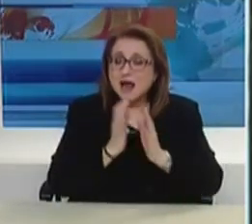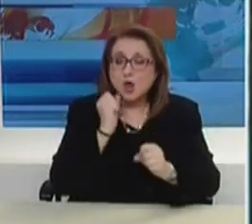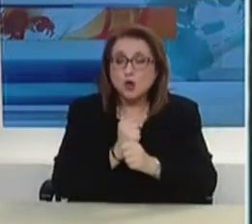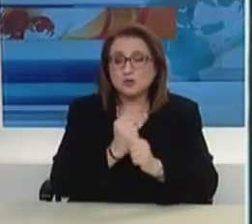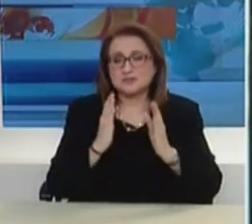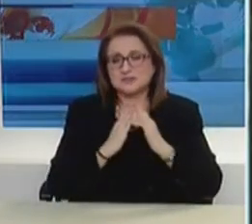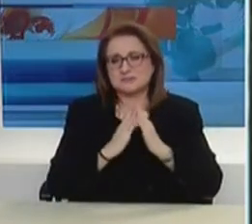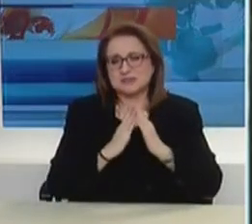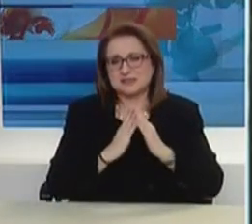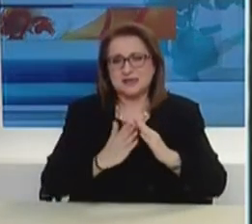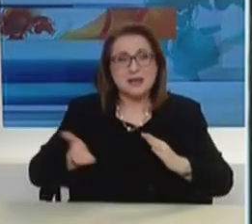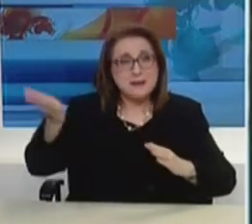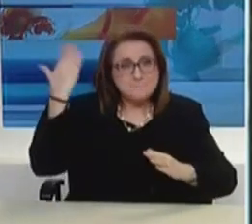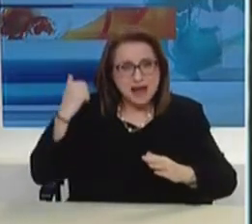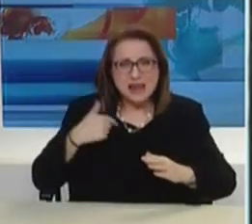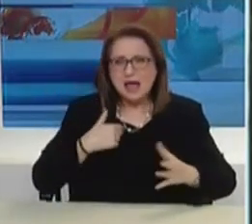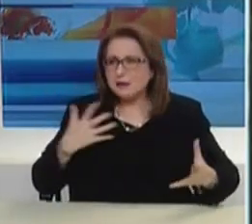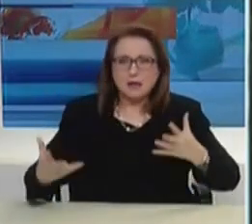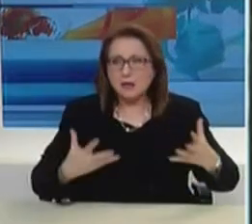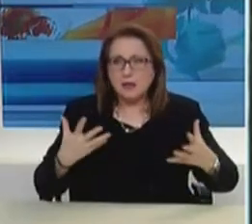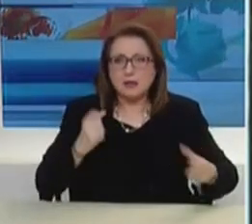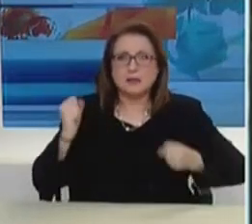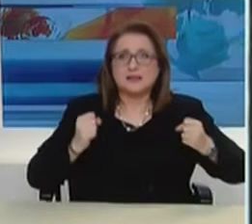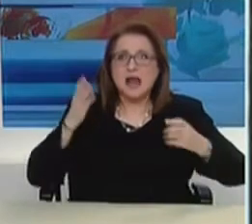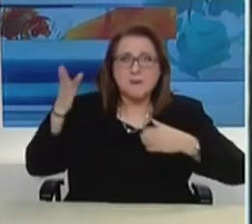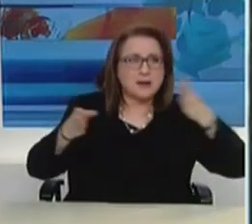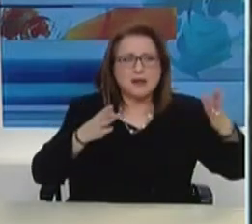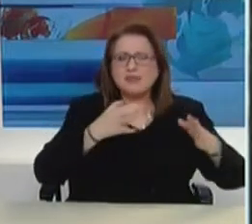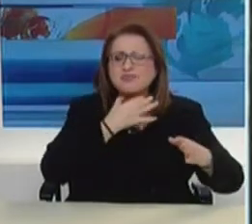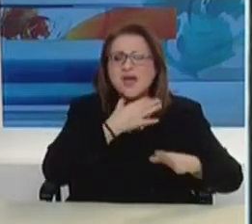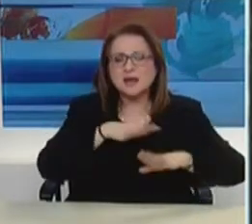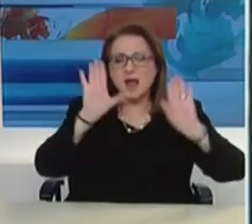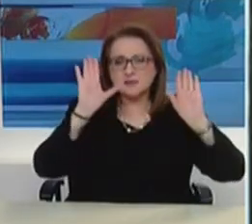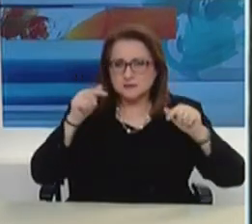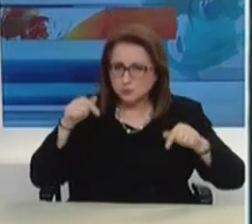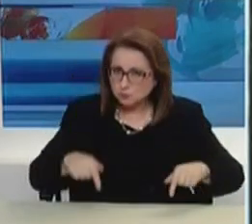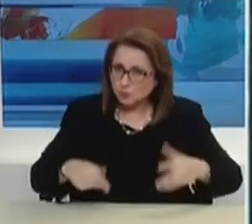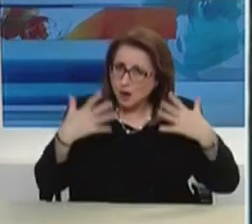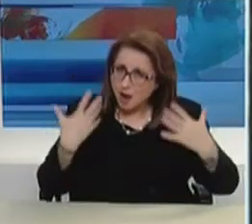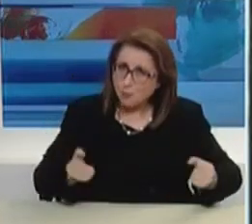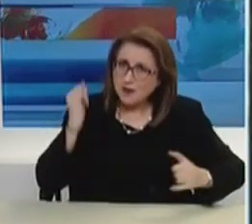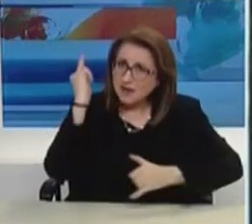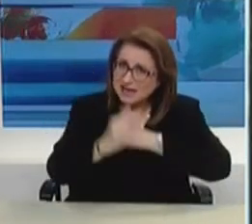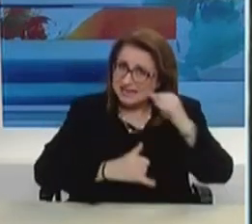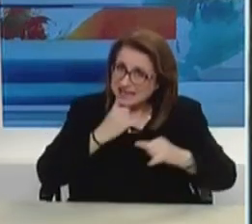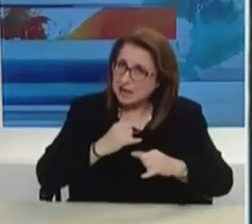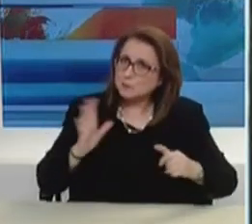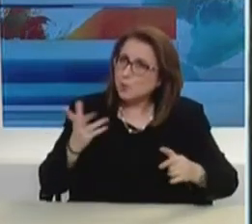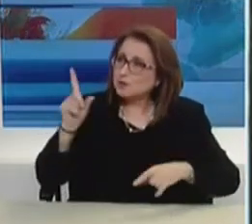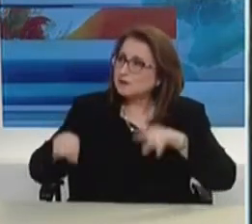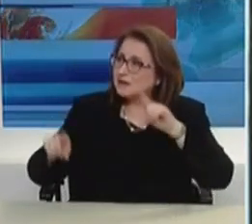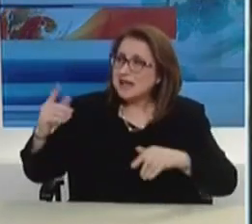των νεότερων μελών της οικογένειάς μας, μαθαίνουμε να χρησιμοποιούμε την τεχνολογία για την προστασία